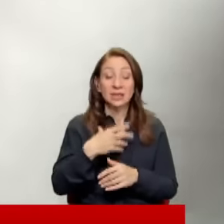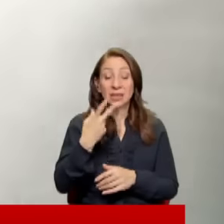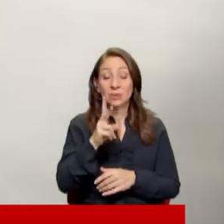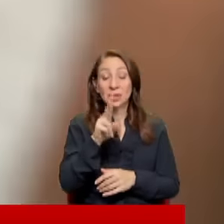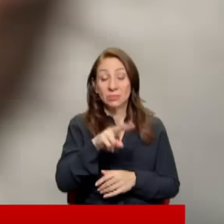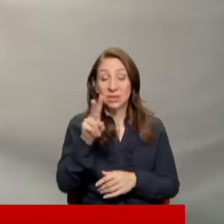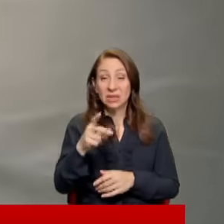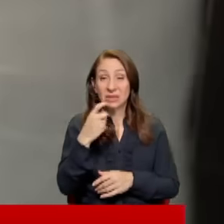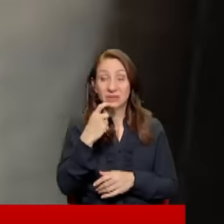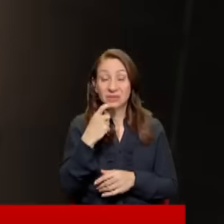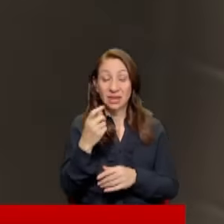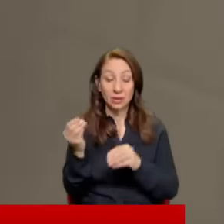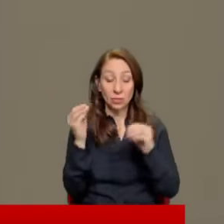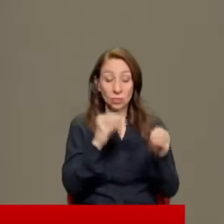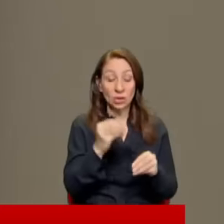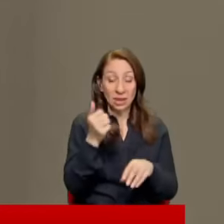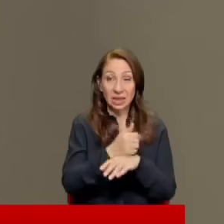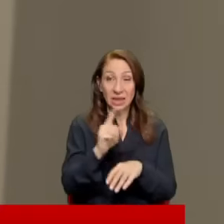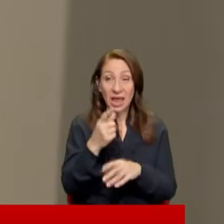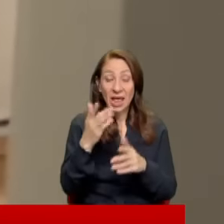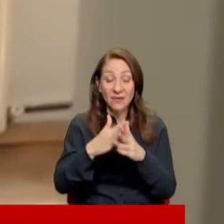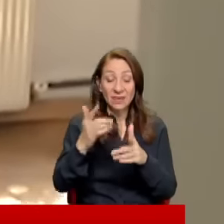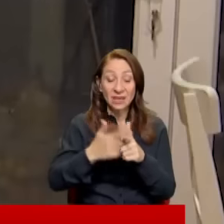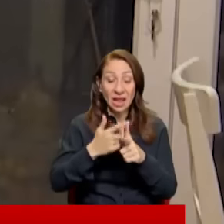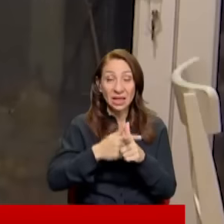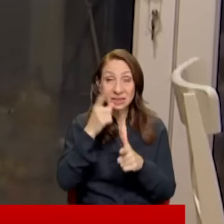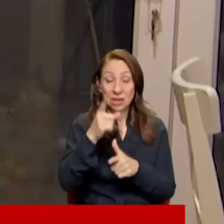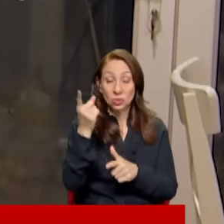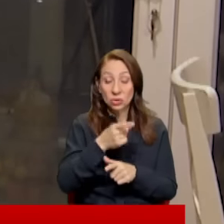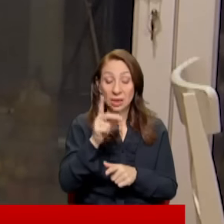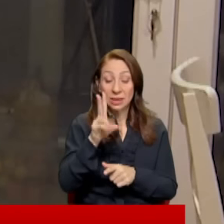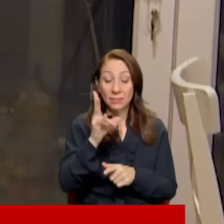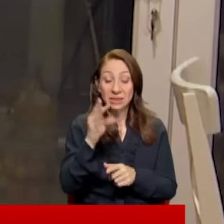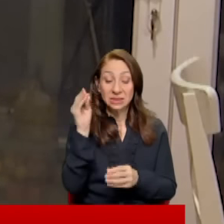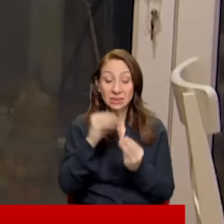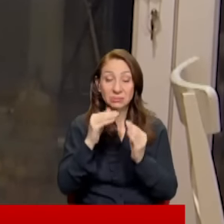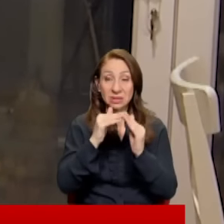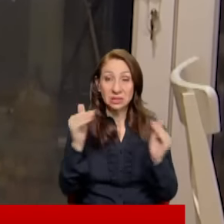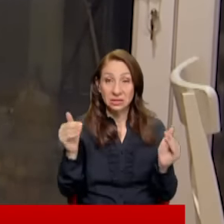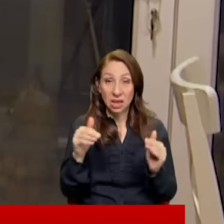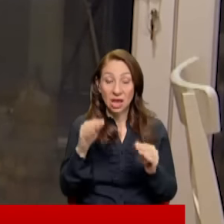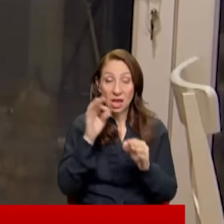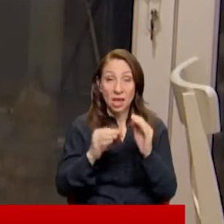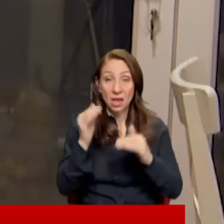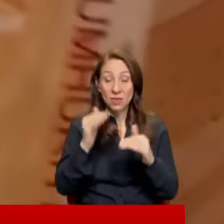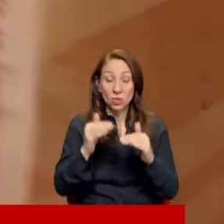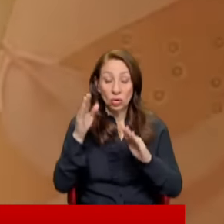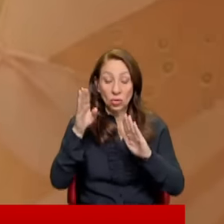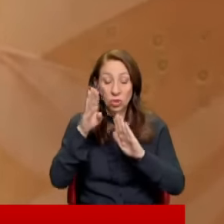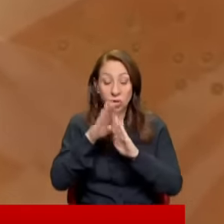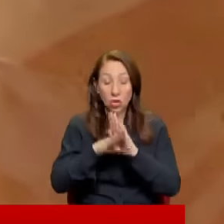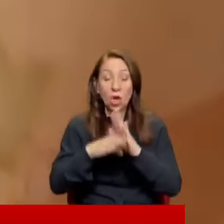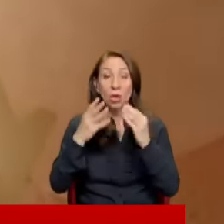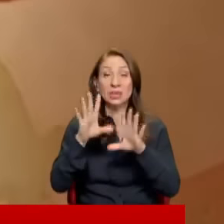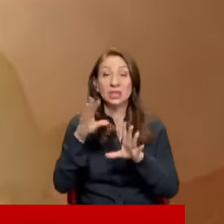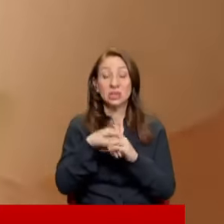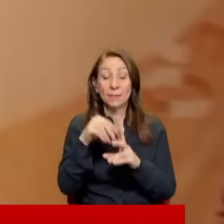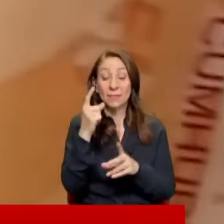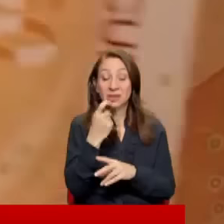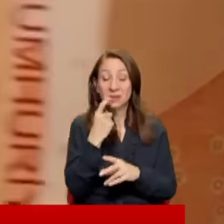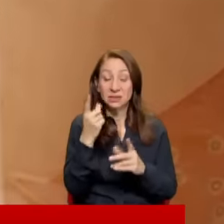2022 yılında getirdi iktidar konut kiralarında % 25 zam sınırını enflasyonda düşüş yaşanmadığı için